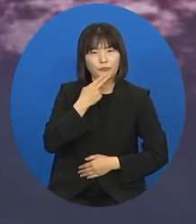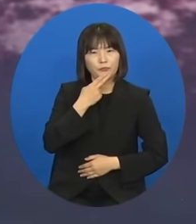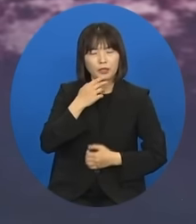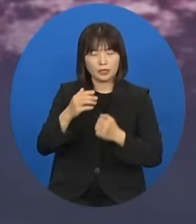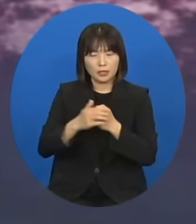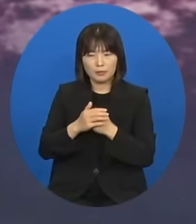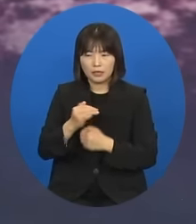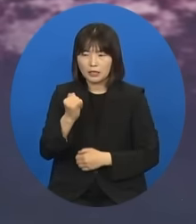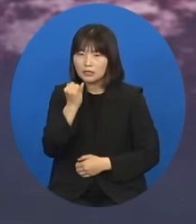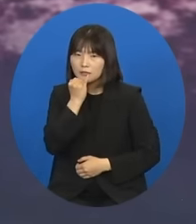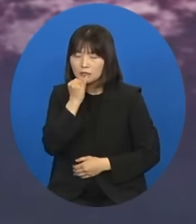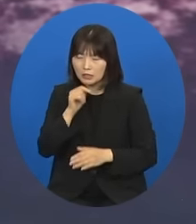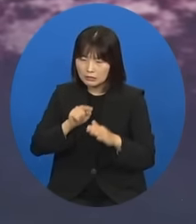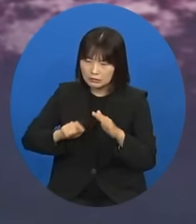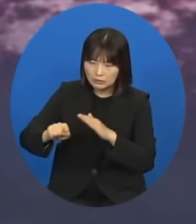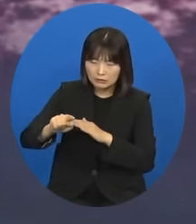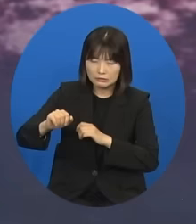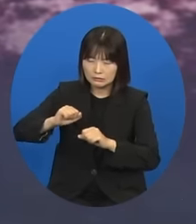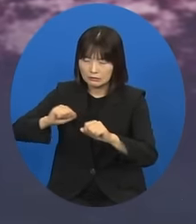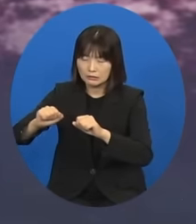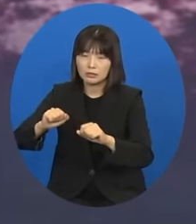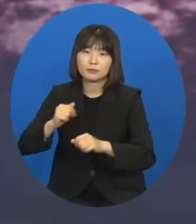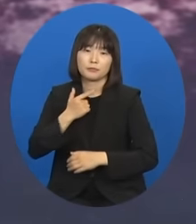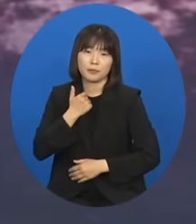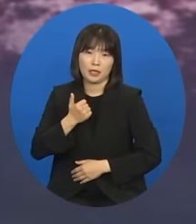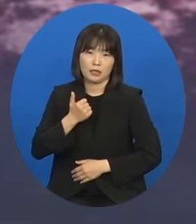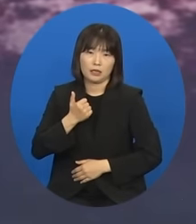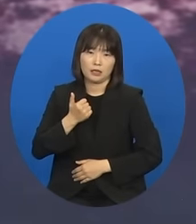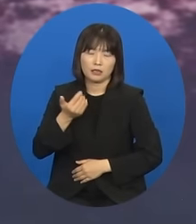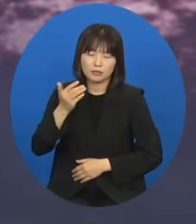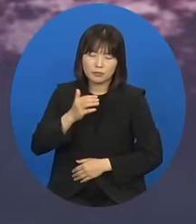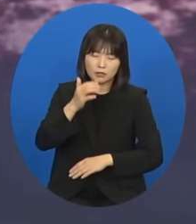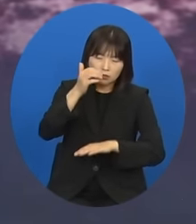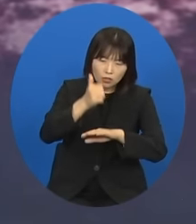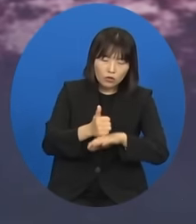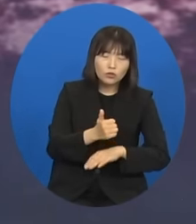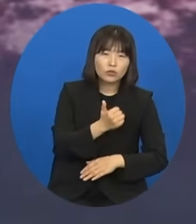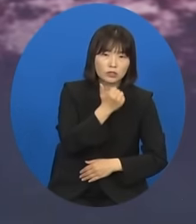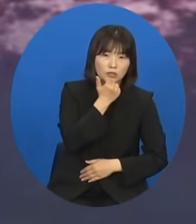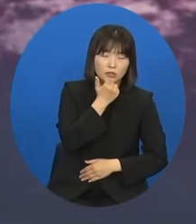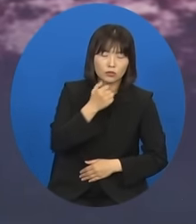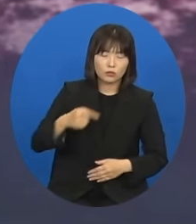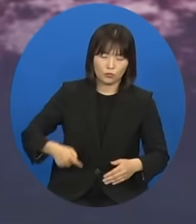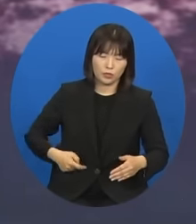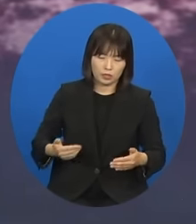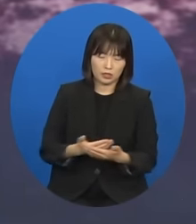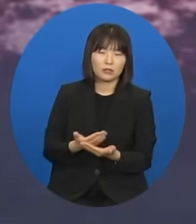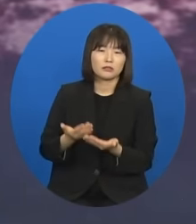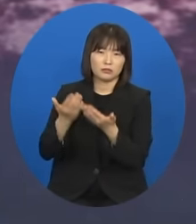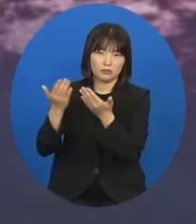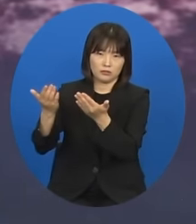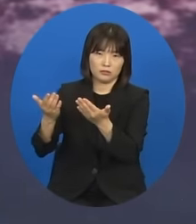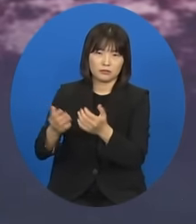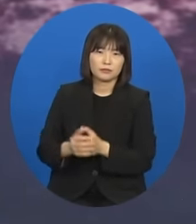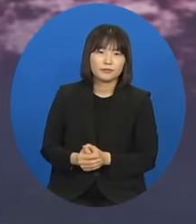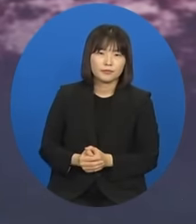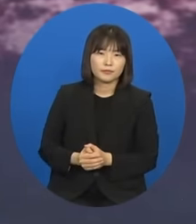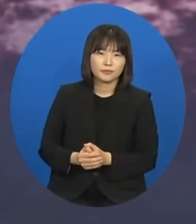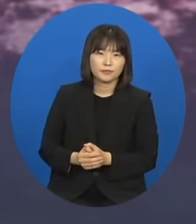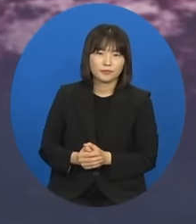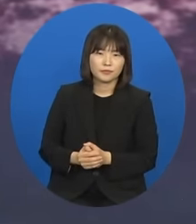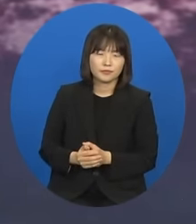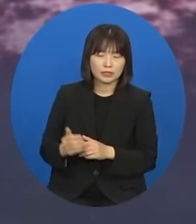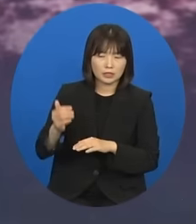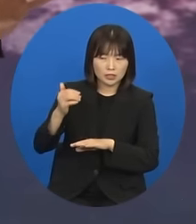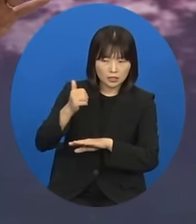나서서 했던 것이죠 하지만 결국 이삭도 회개를 합니다 돌아서요 나중에 자기가 축복한